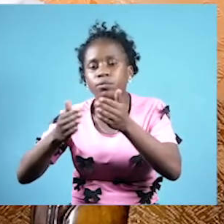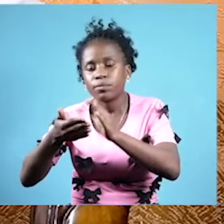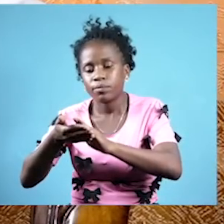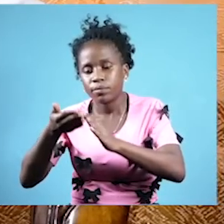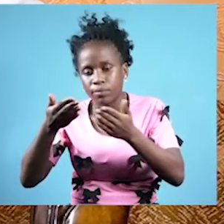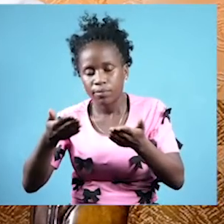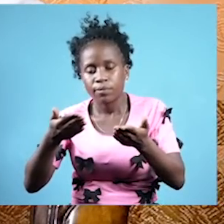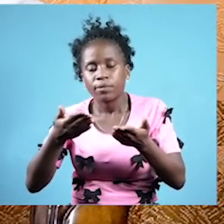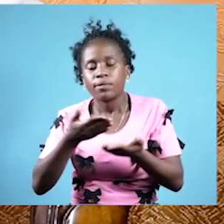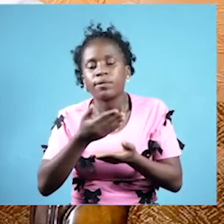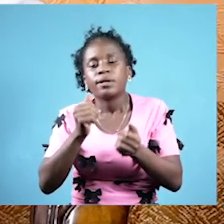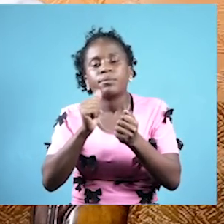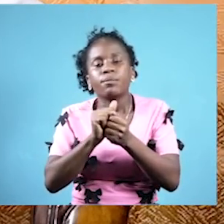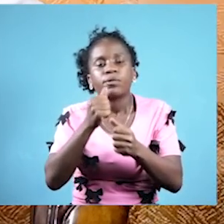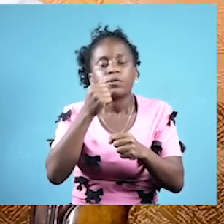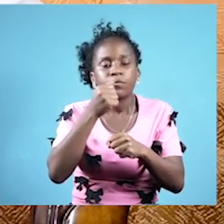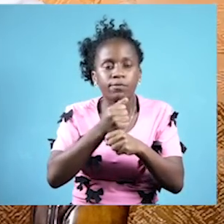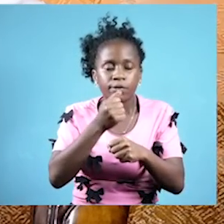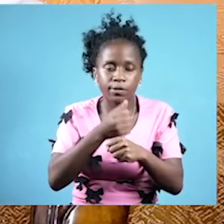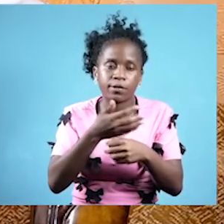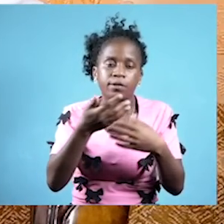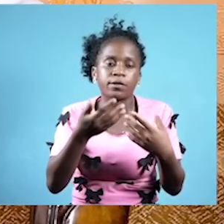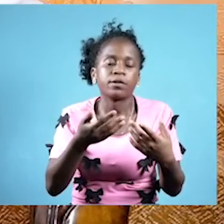na nchi yake na dhamira